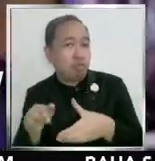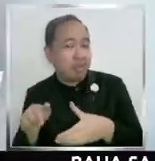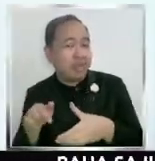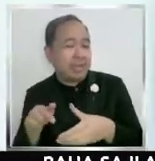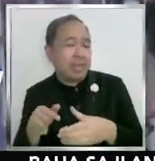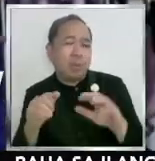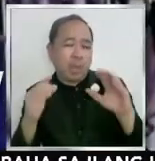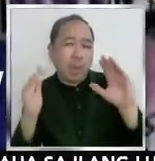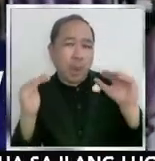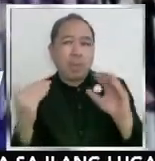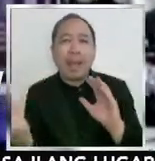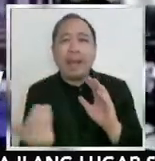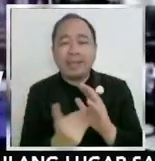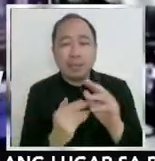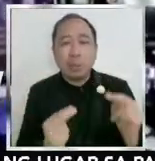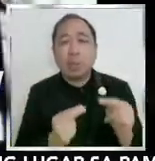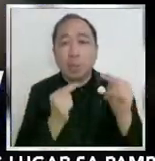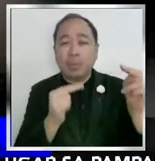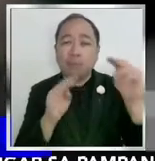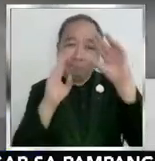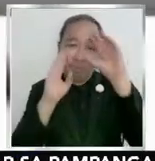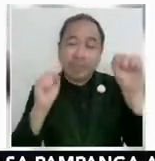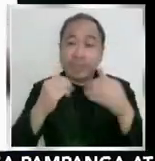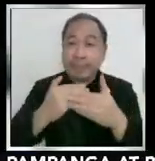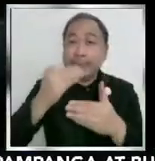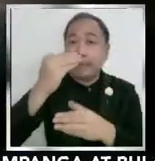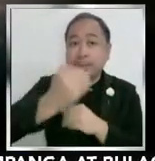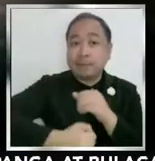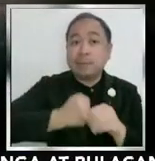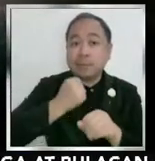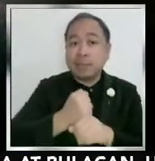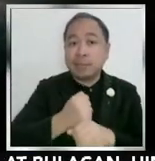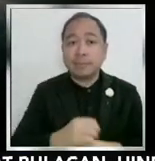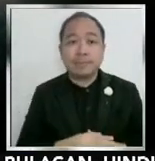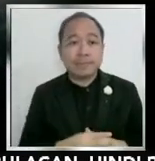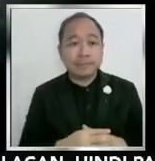sa pagkapangulo sa susunod na taon.